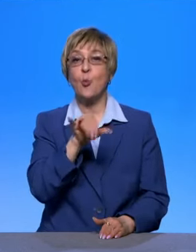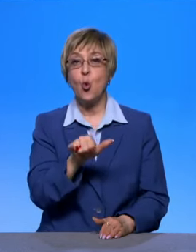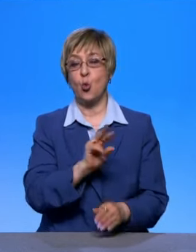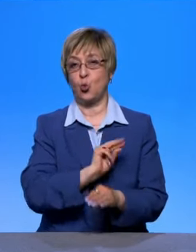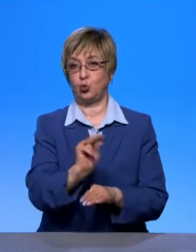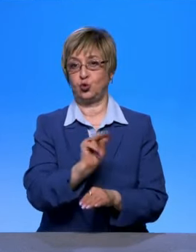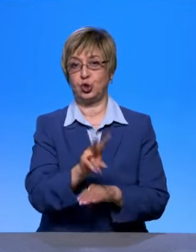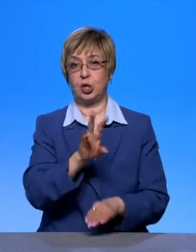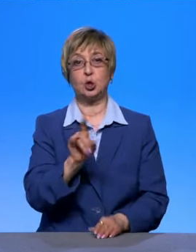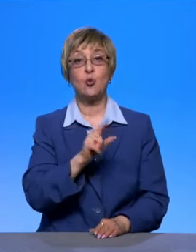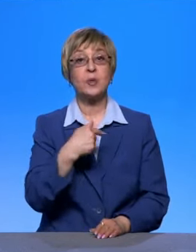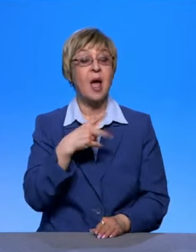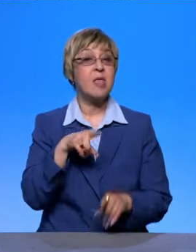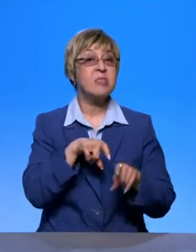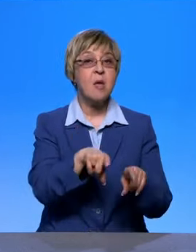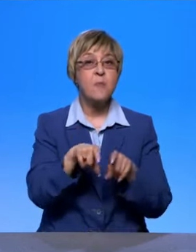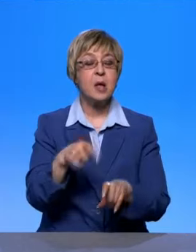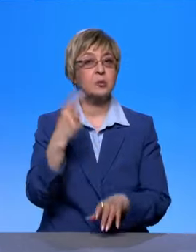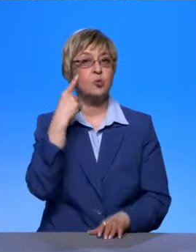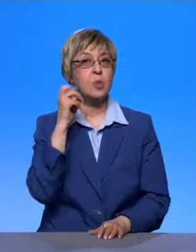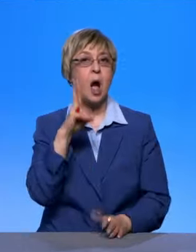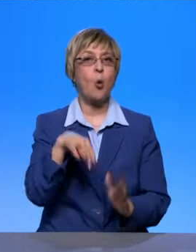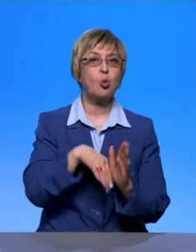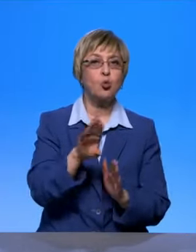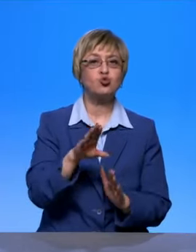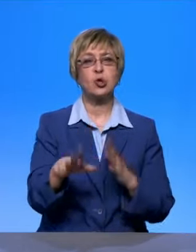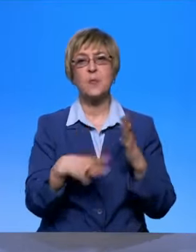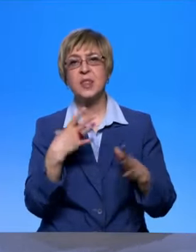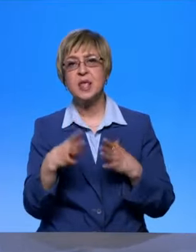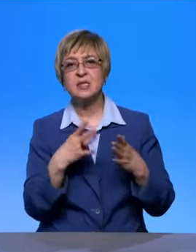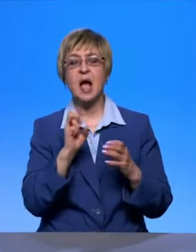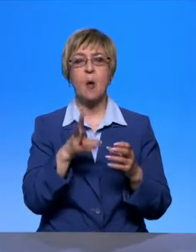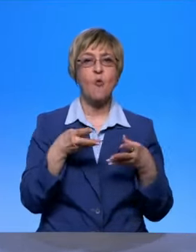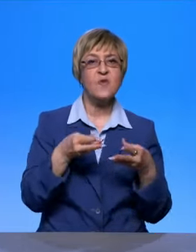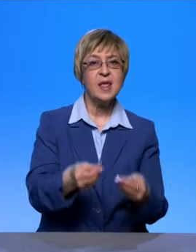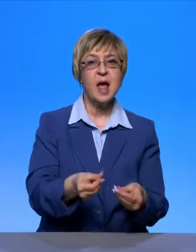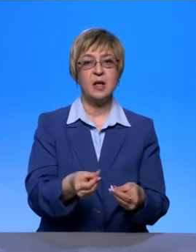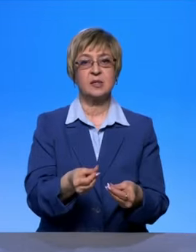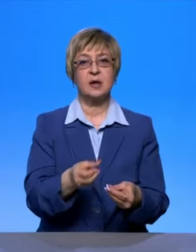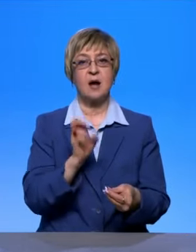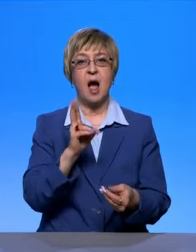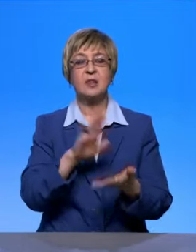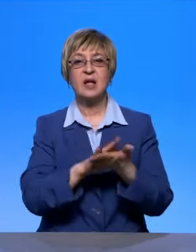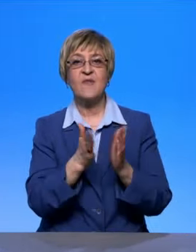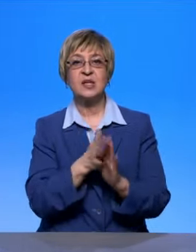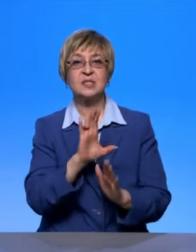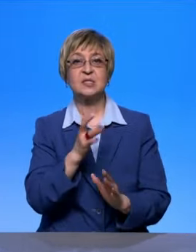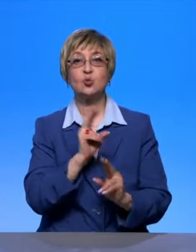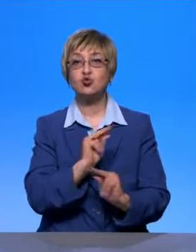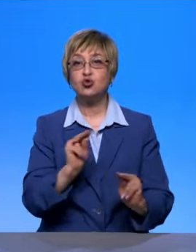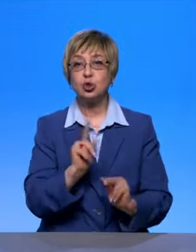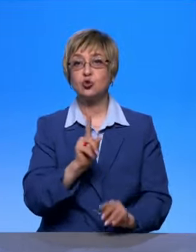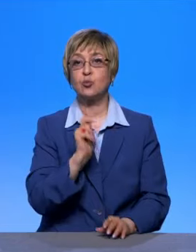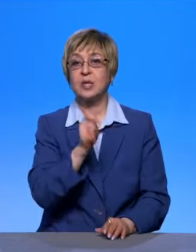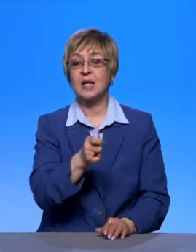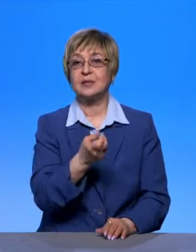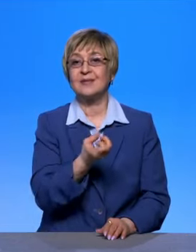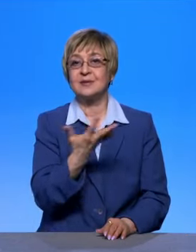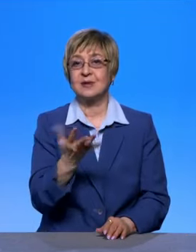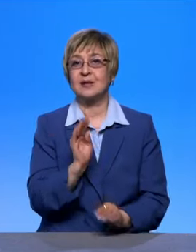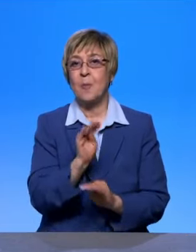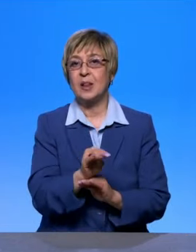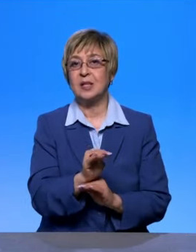Чтобы я не бегала, не думала, как мне это улучшить, как мне повлиять, как мне там пойти договориться с учителем, чтобы давайте еще несколько уроков проведем. То